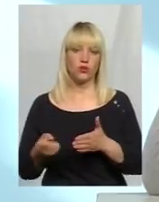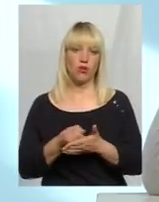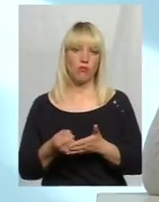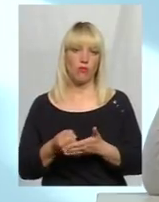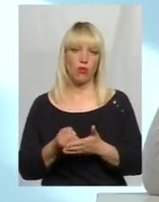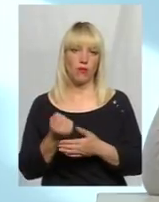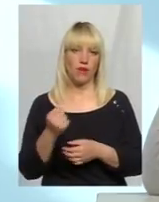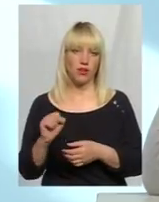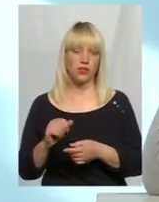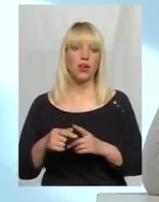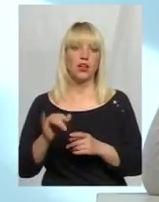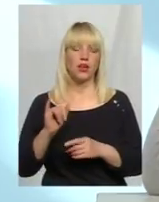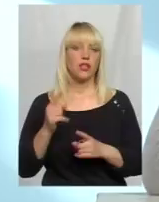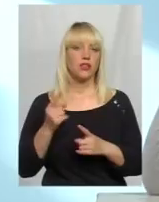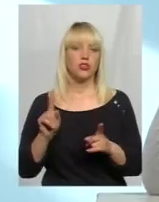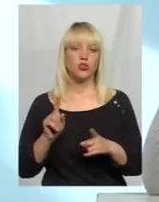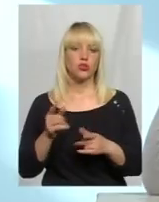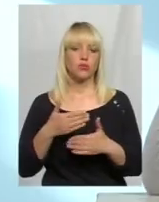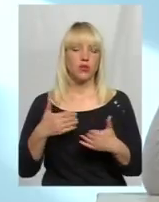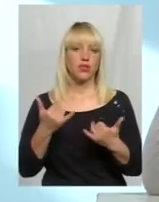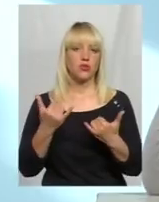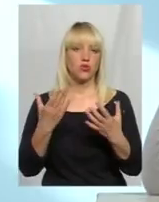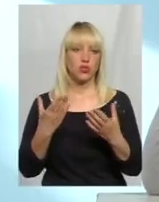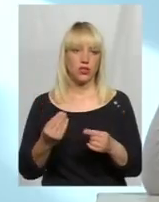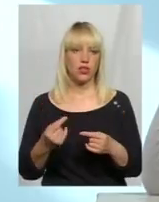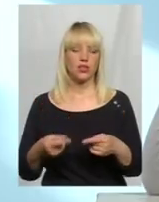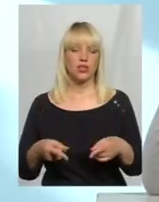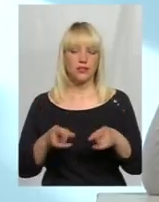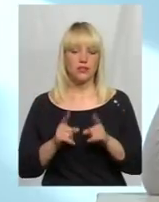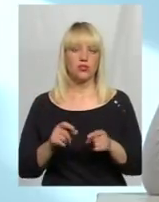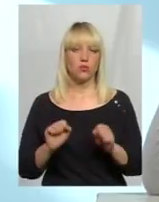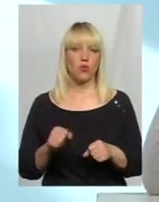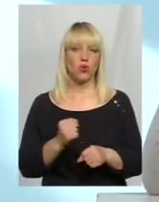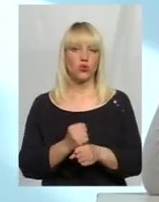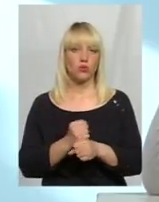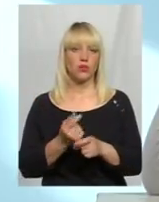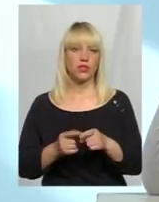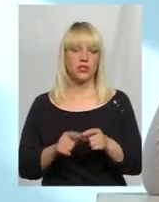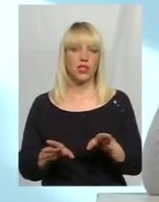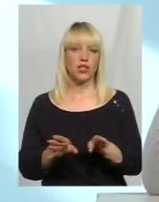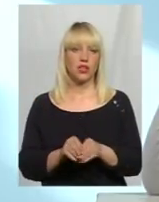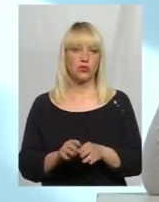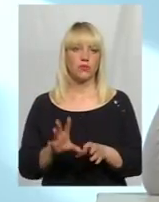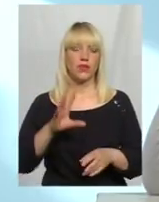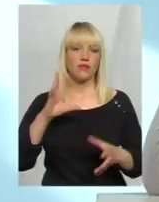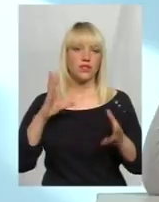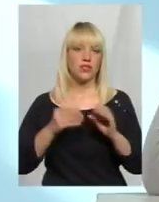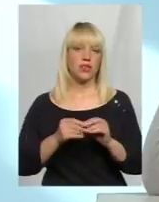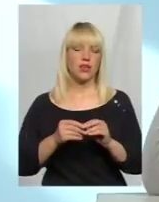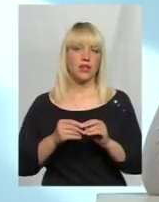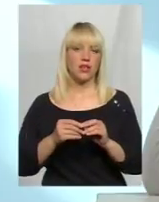пробивається. Єдине, що ми на сьогоднішній день дійсно змогли зробити, це разом всією потугою